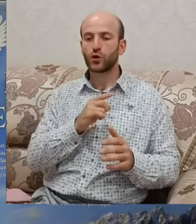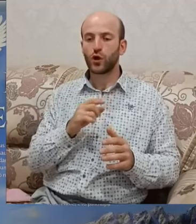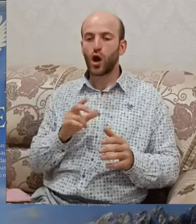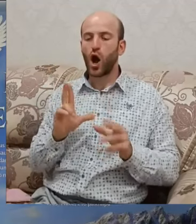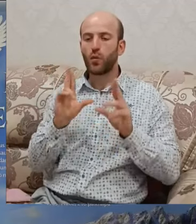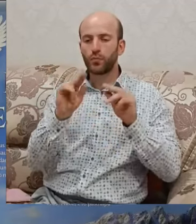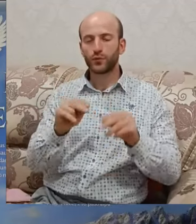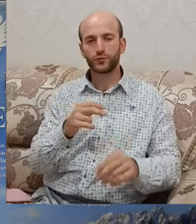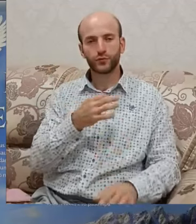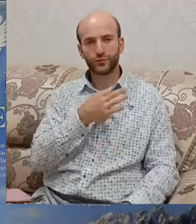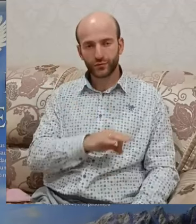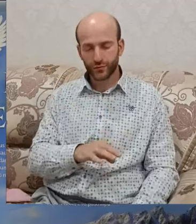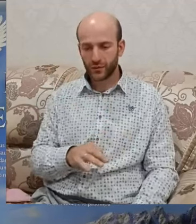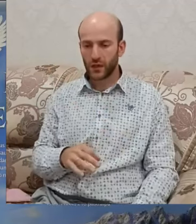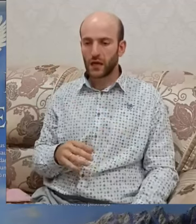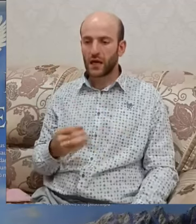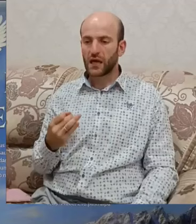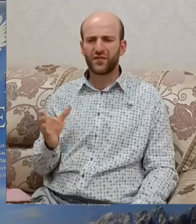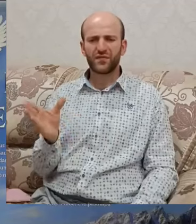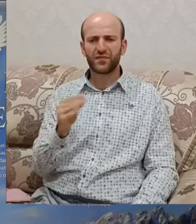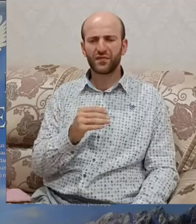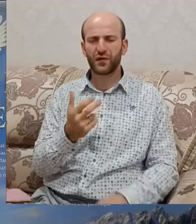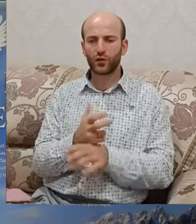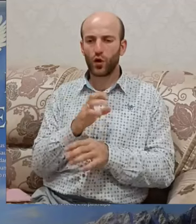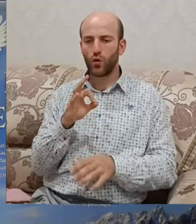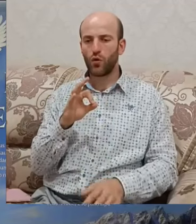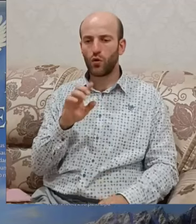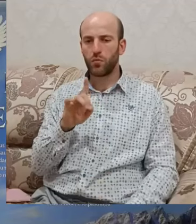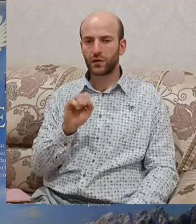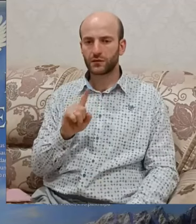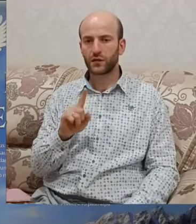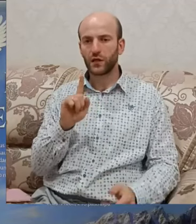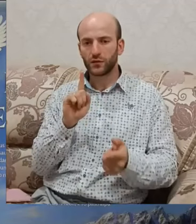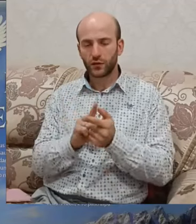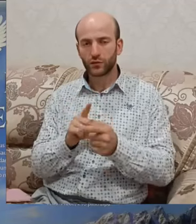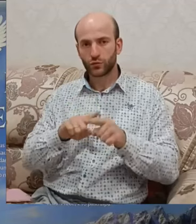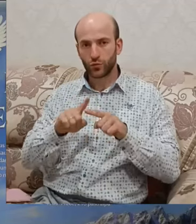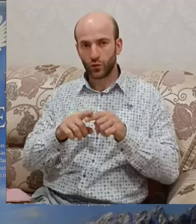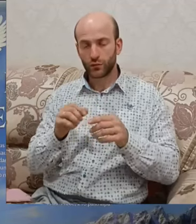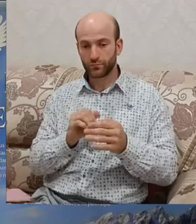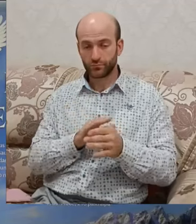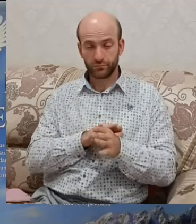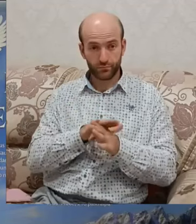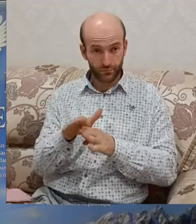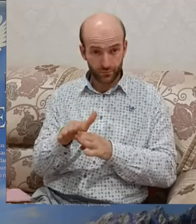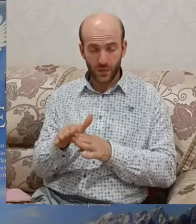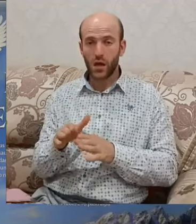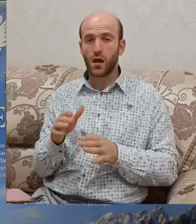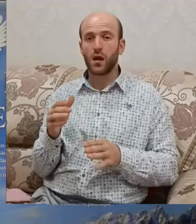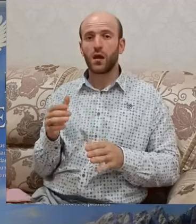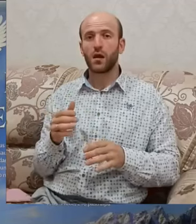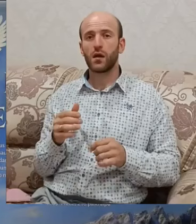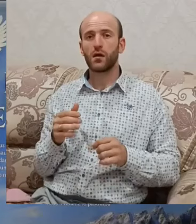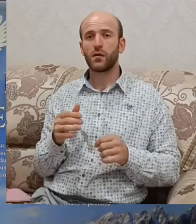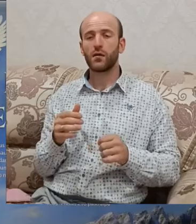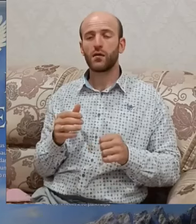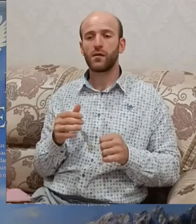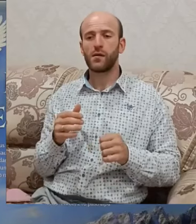visi proobražiai turi išsipildyti. И все прообразы должны исполниться. Ir pats Dievas žmogaus pavidalu pasirodė prigimtinėje Abraomo sėklai